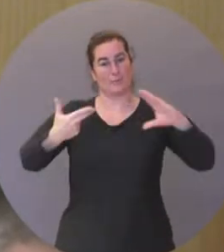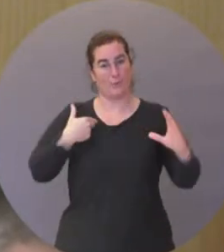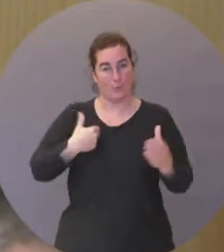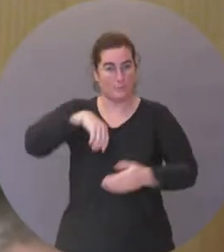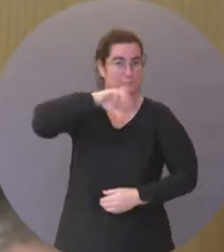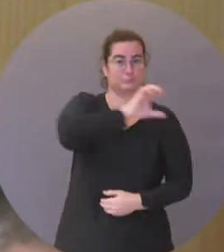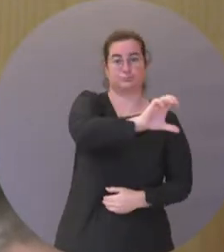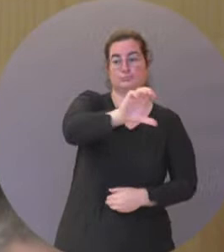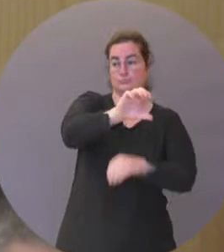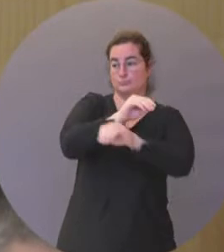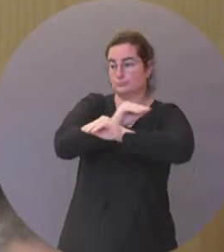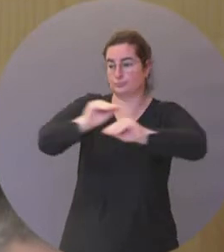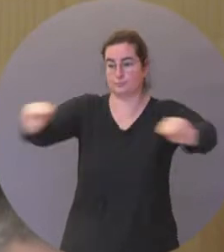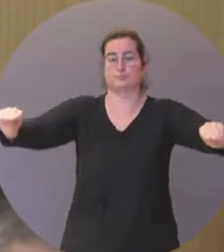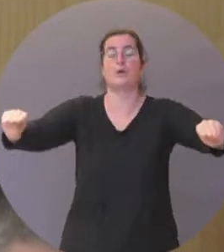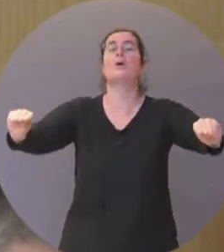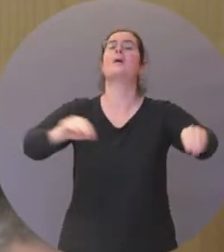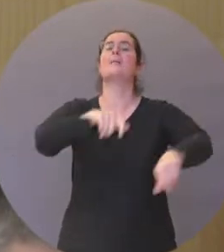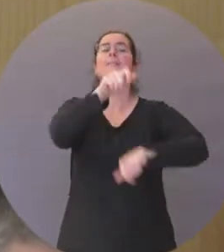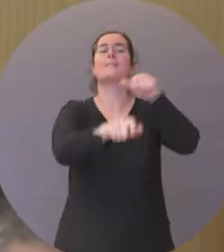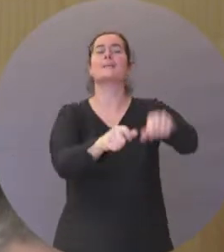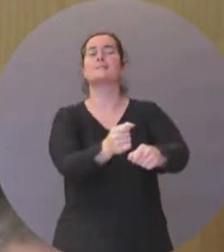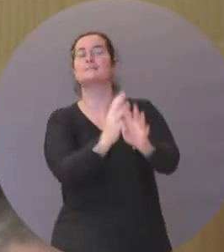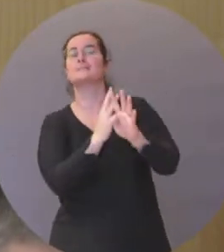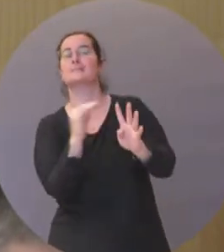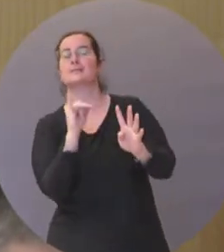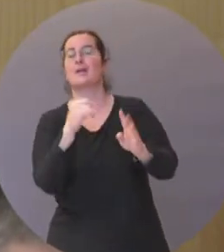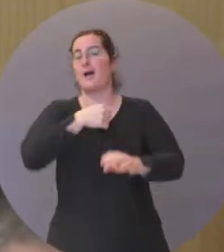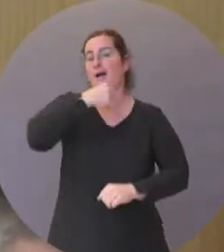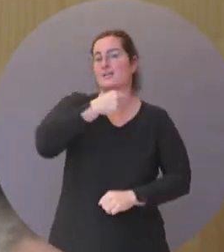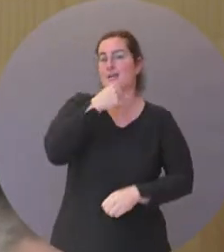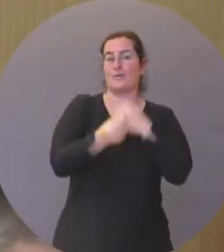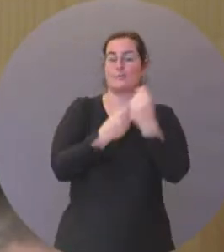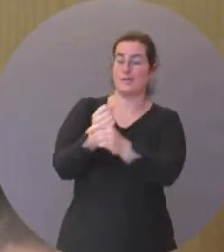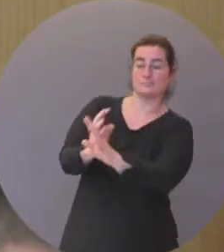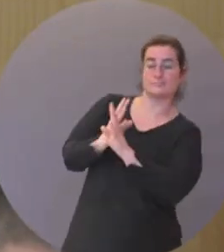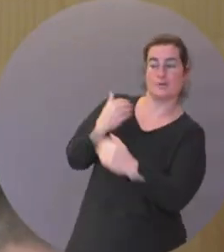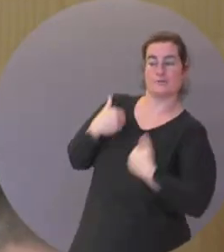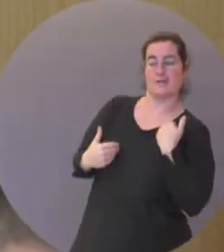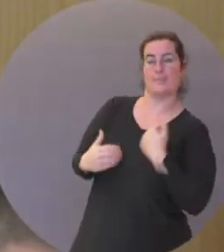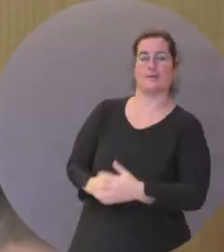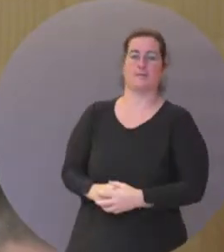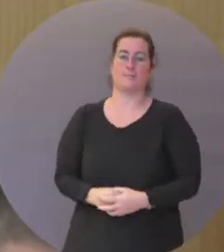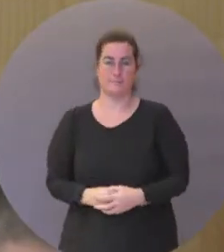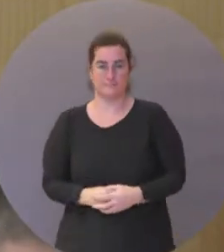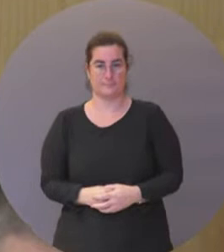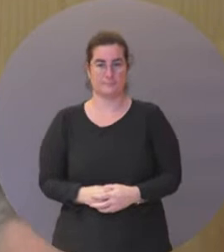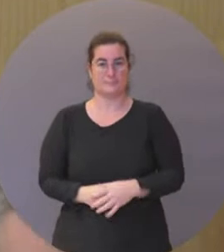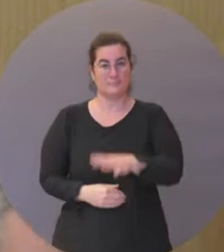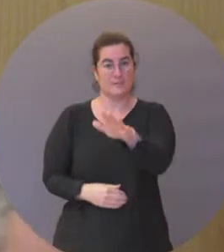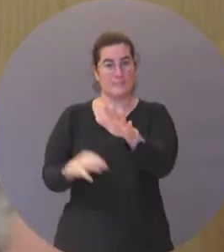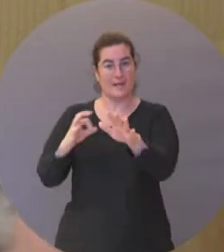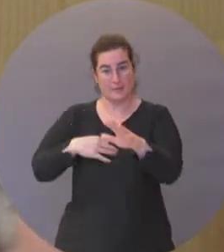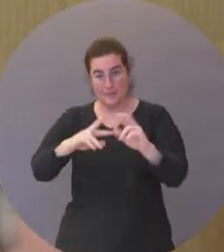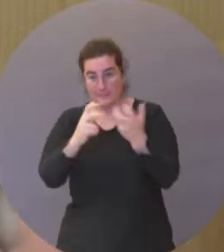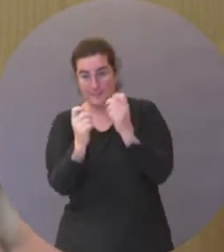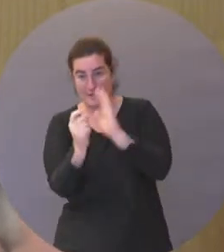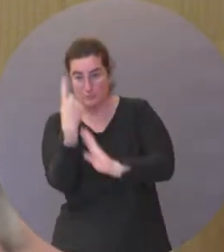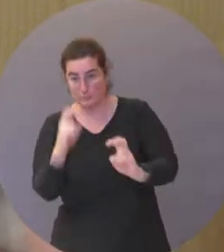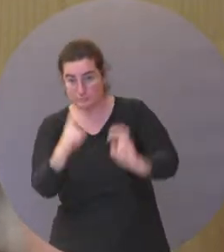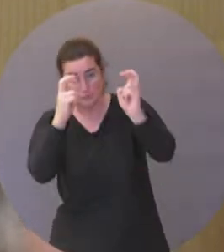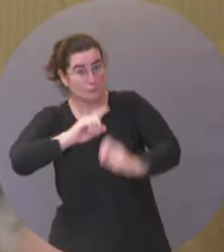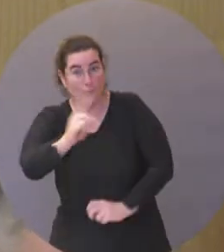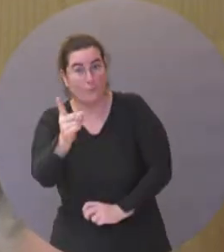établissements accueillants des personnes âgées et des personnes en situation de handicap sans que cela n'est d'impact sur le prix journée